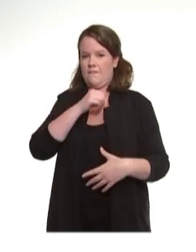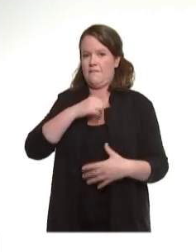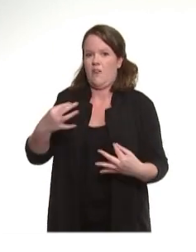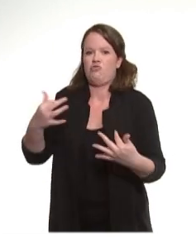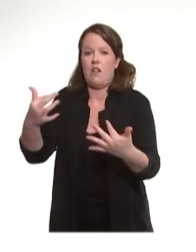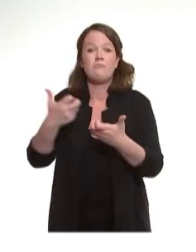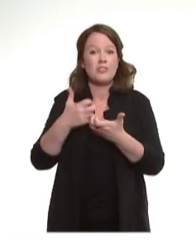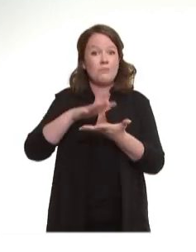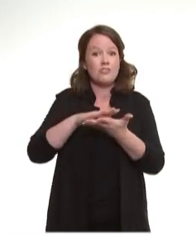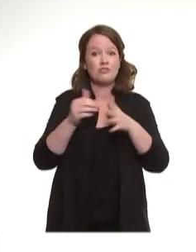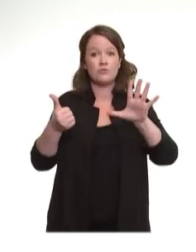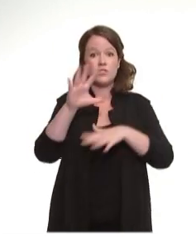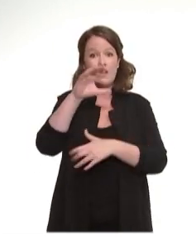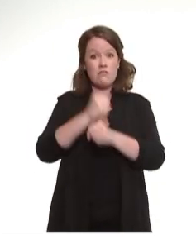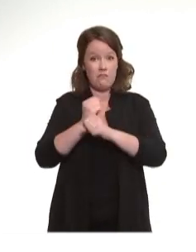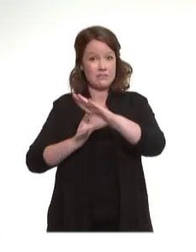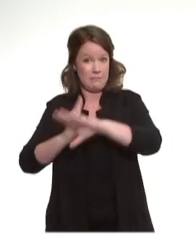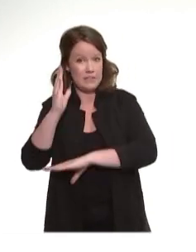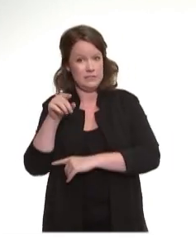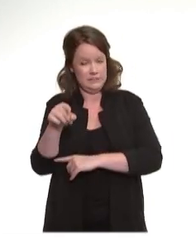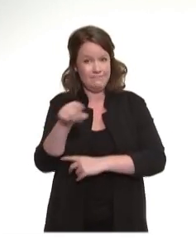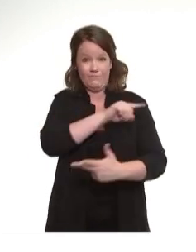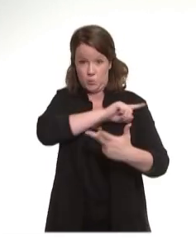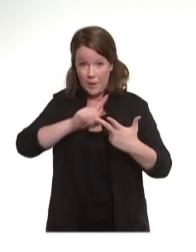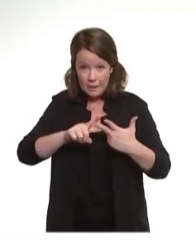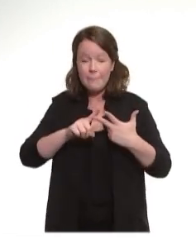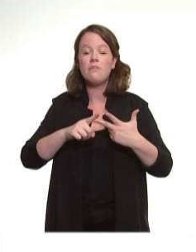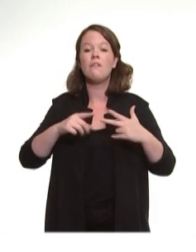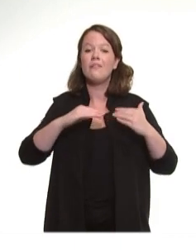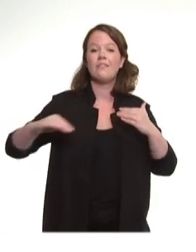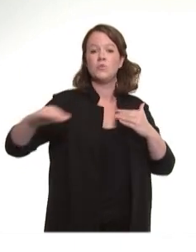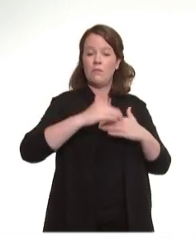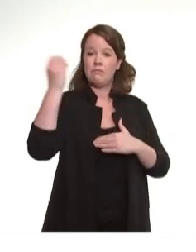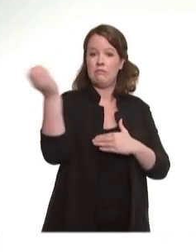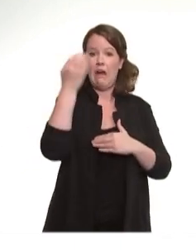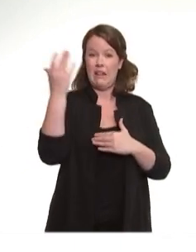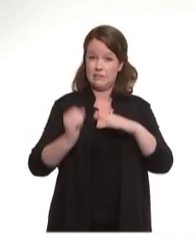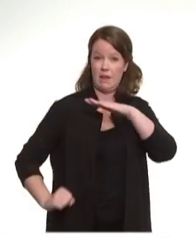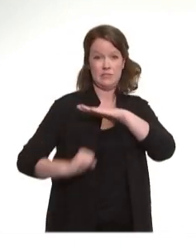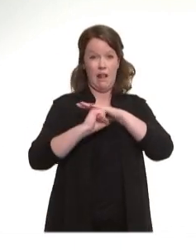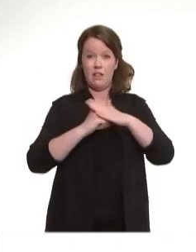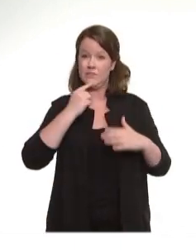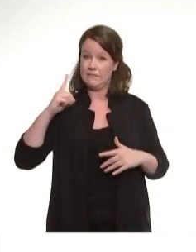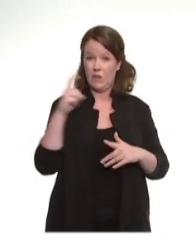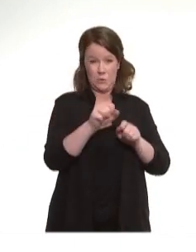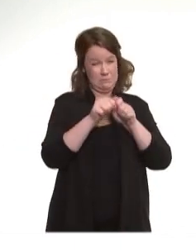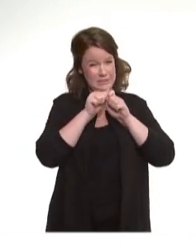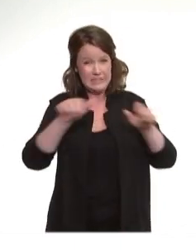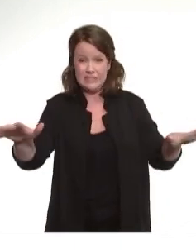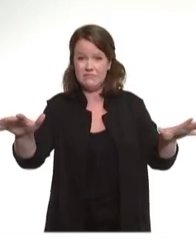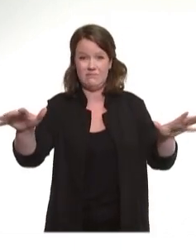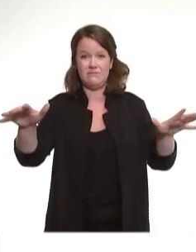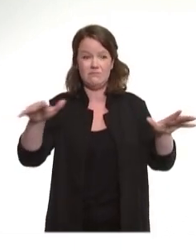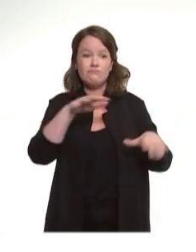65 ans et plus la zone d' alerte maximale c'est lorsque le virus circule vraiment beaucoup en population générale chez